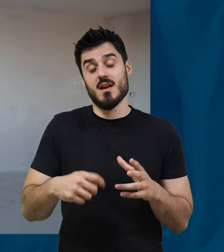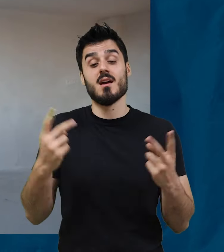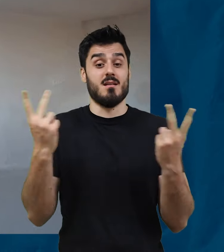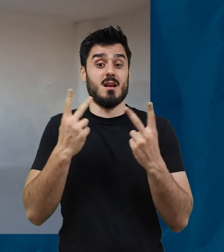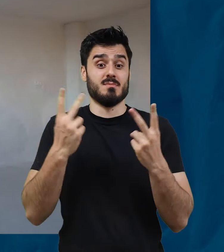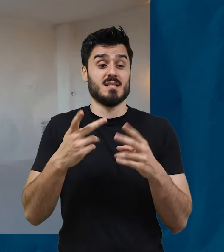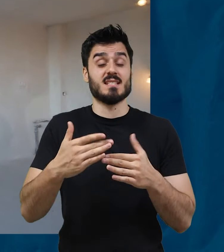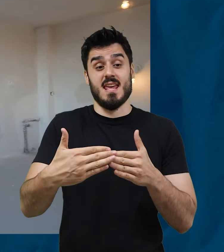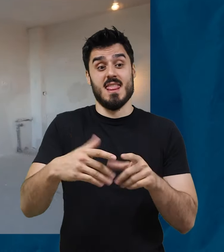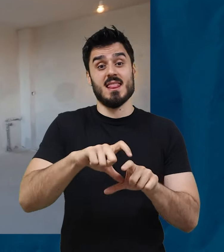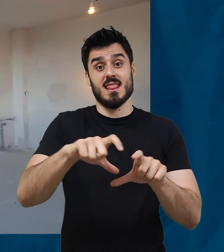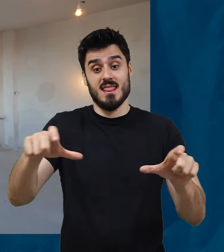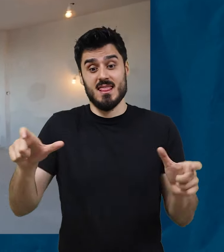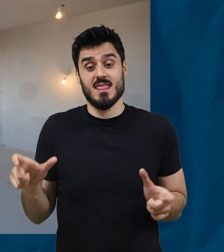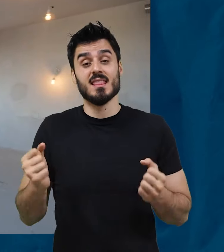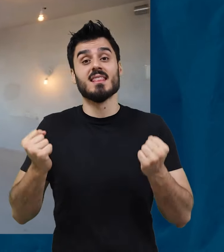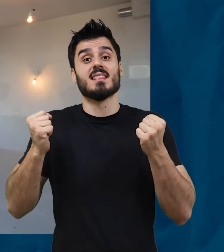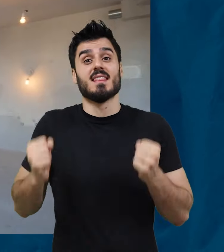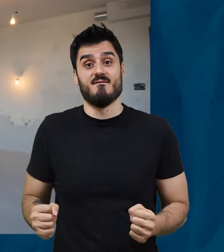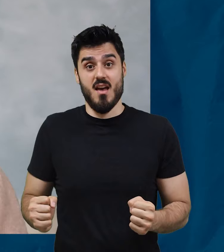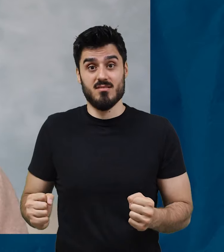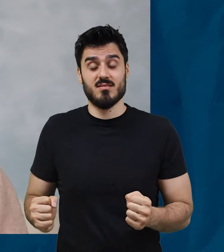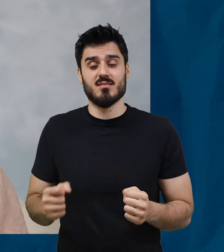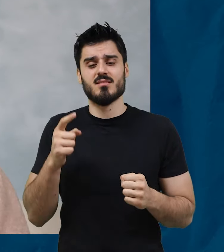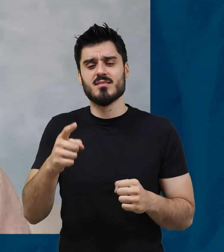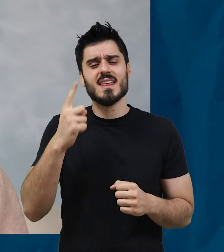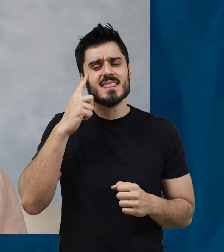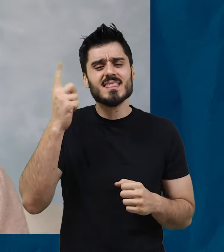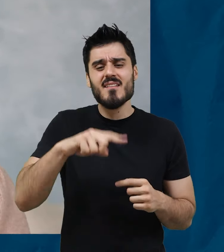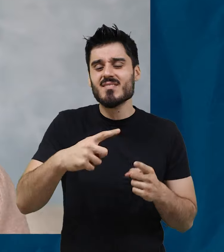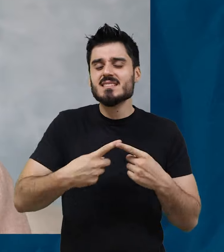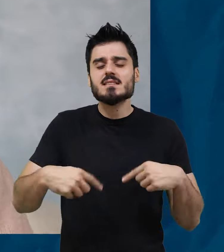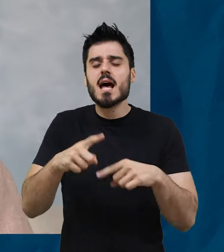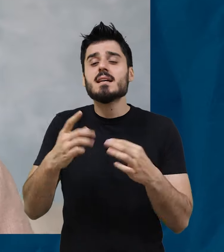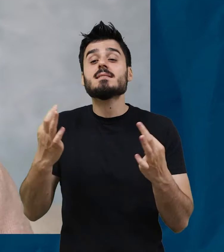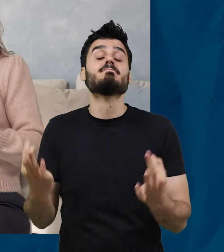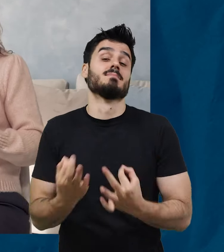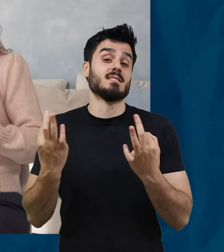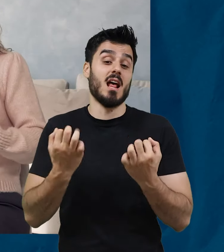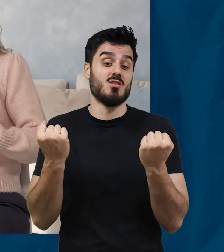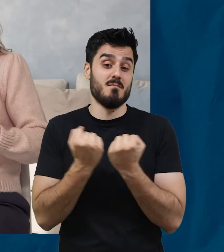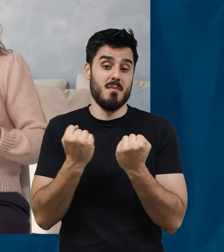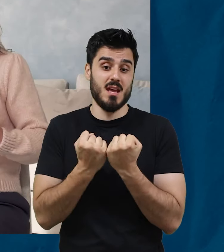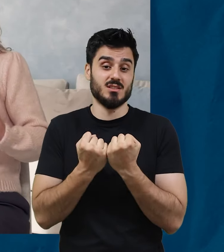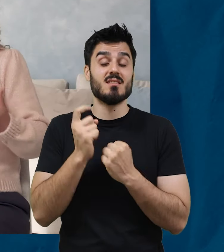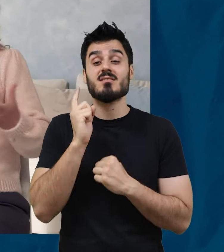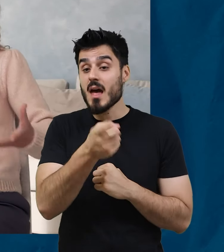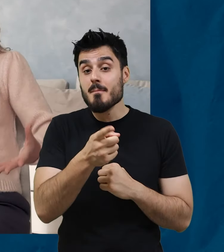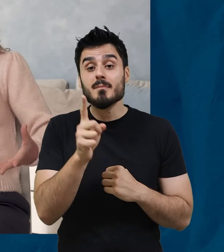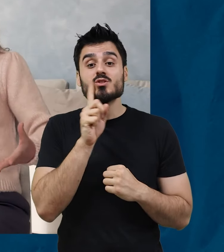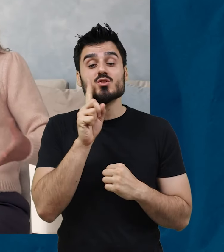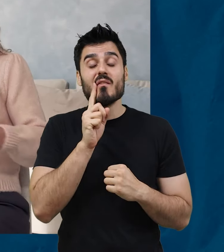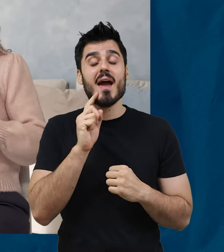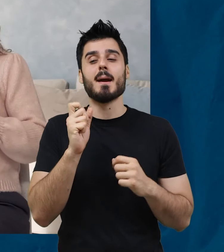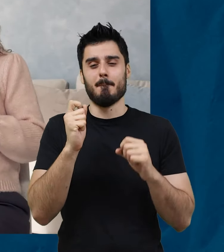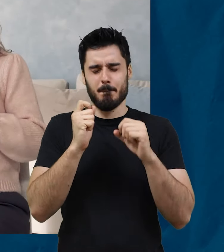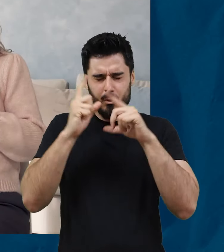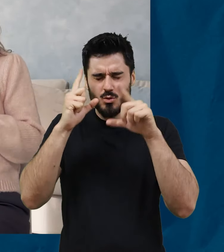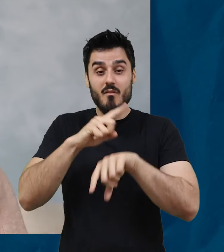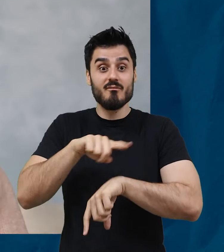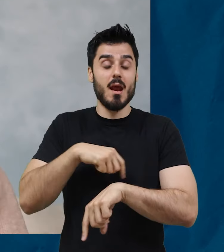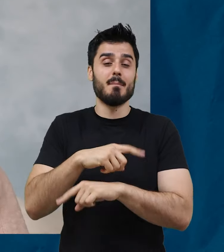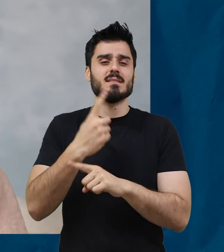диван. Дневната е едно от най-специалните места, защото това там човек прекарва будното си време. И според